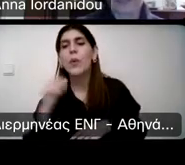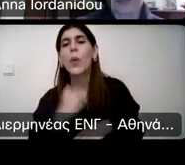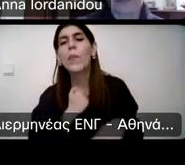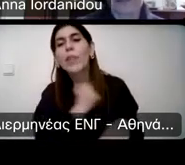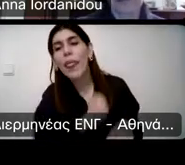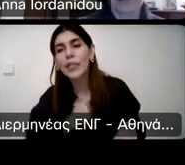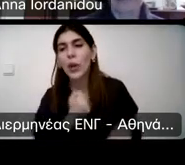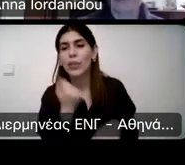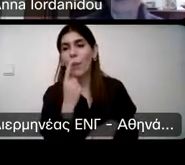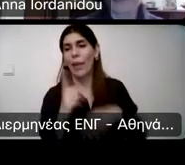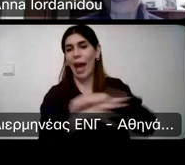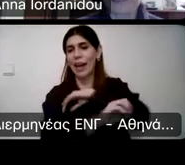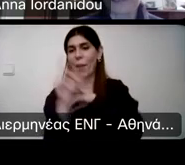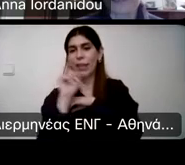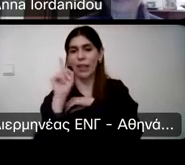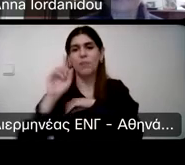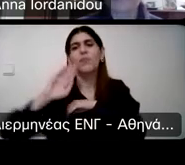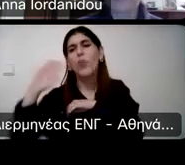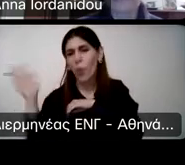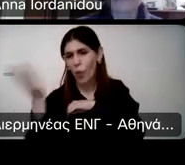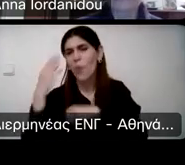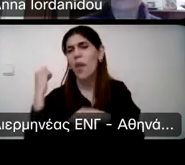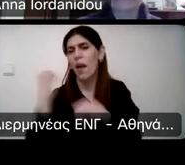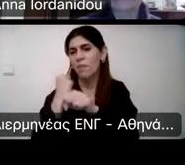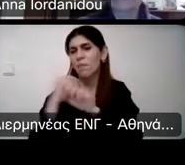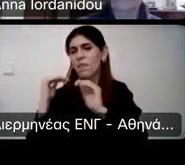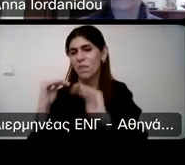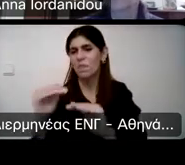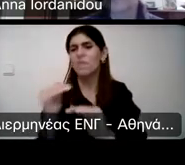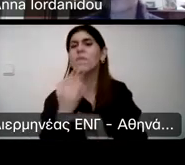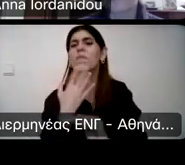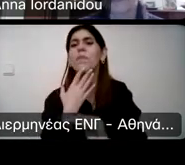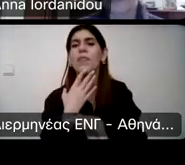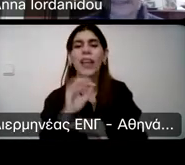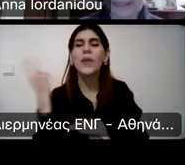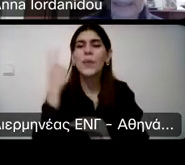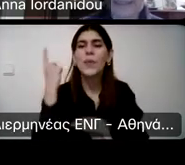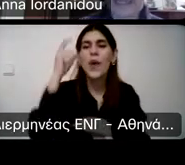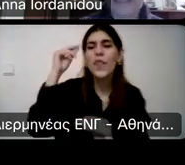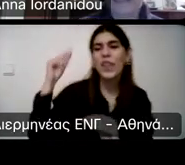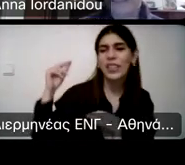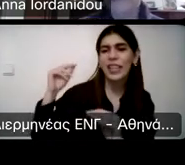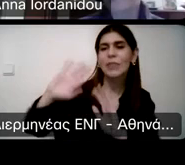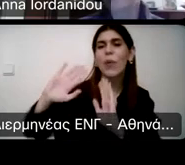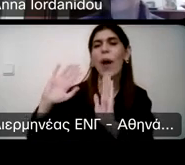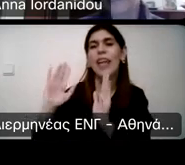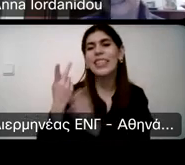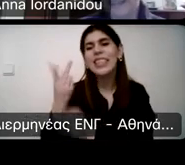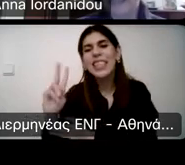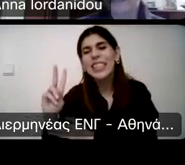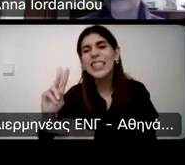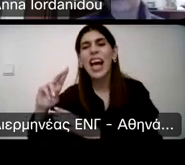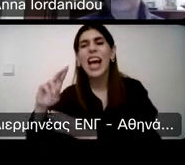που είχαμε εδώ και αρκετά χρόνια, γιατί τα παιδιά στη γενική την αποκαλούσαν της γραμματέας κυρίας